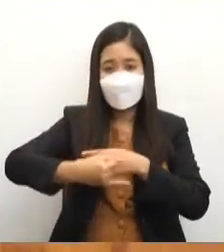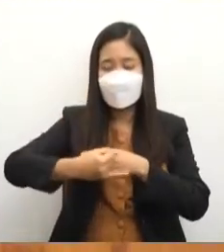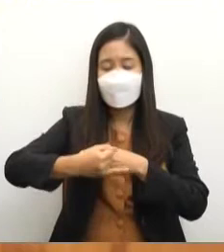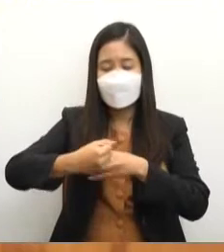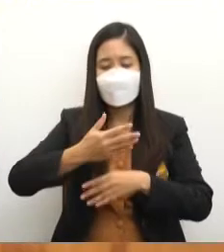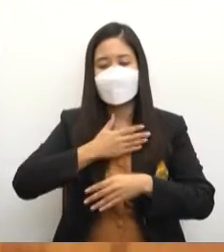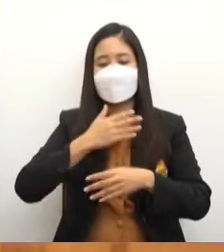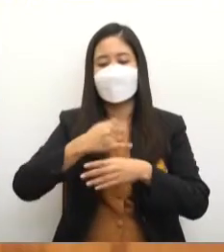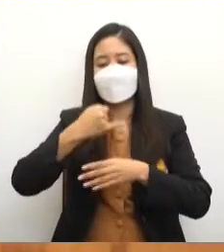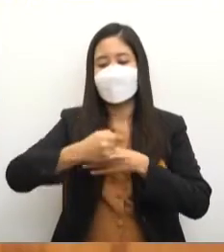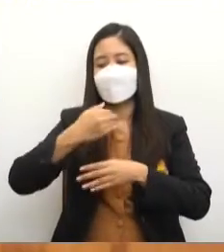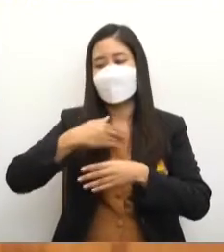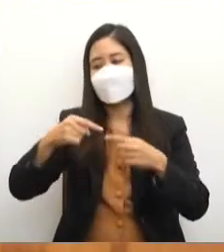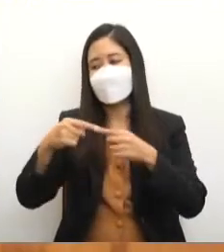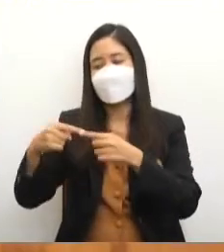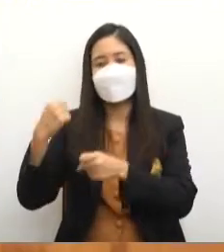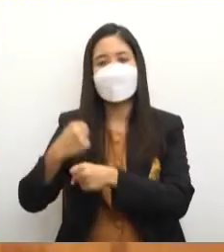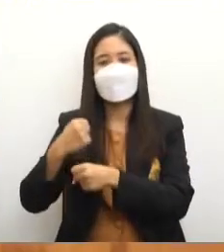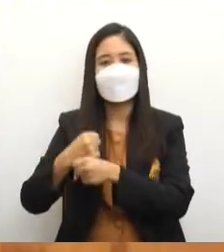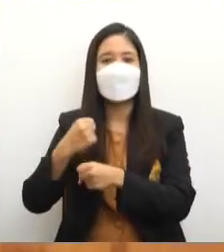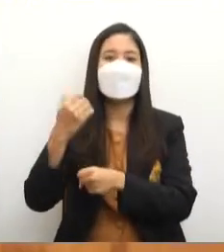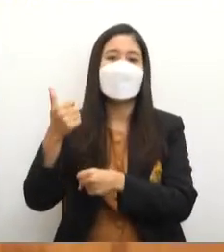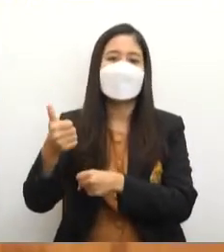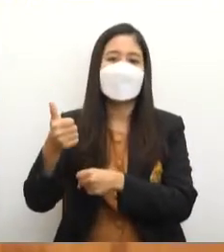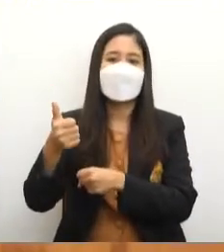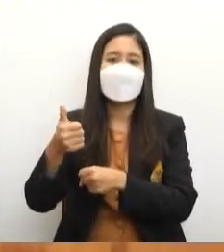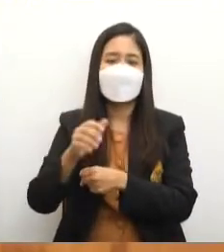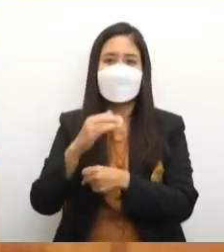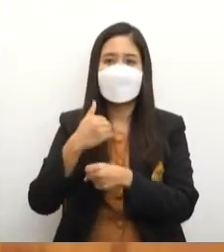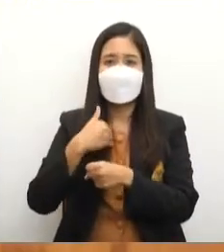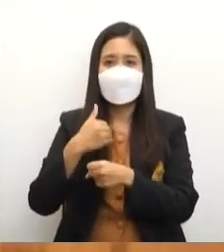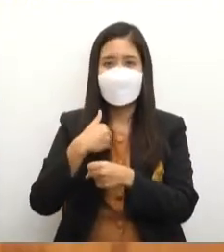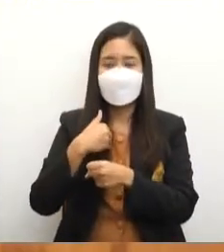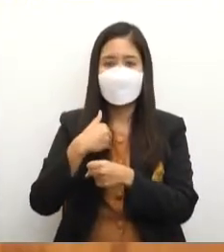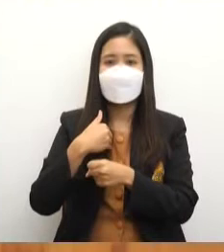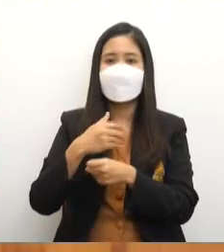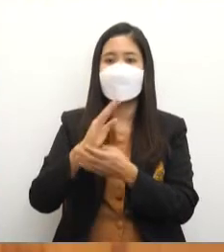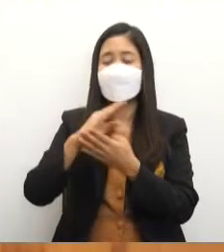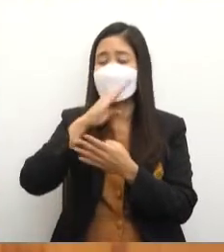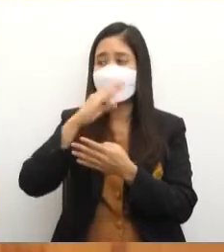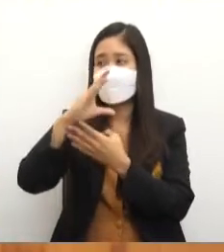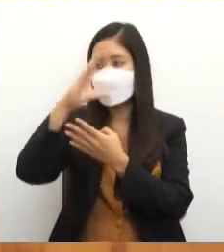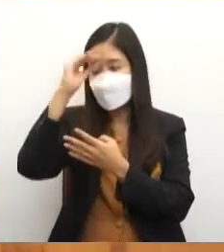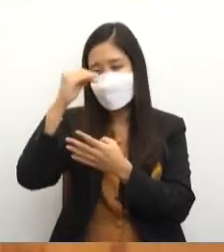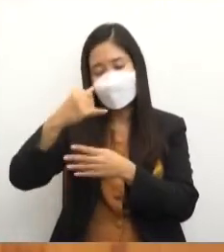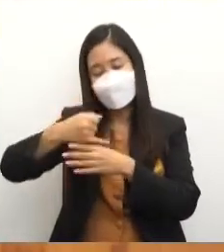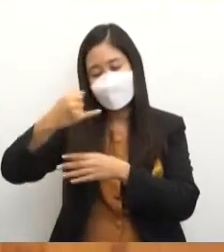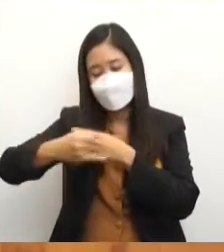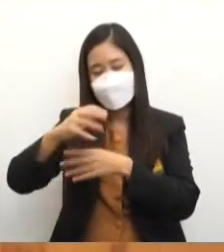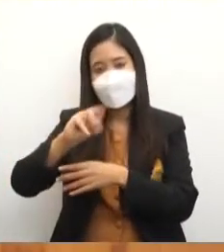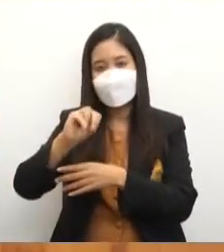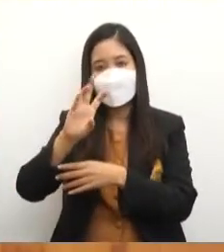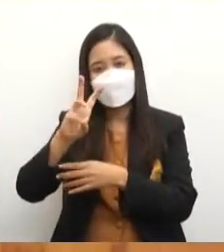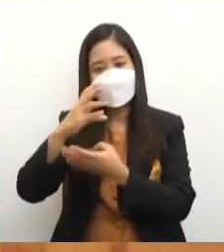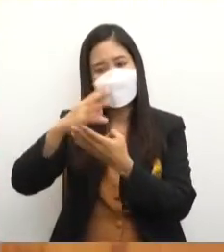ตัวไปก็คืออย่างเช่นสมมติว่าเขาไม่มีการเรียนต่อในระดับมหาลัยอย่างเช่นเขาจบม.6แล้วไม่มีการเรียนต่